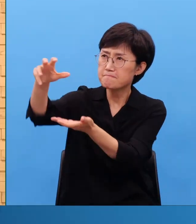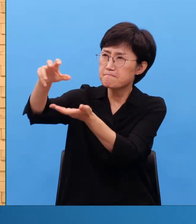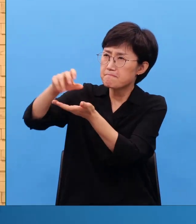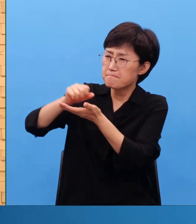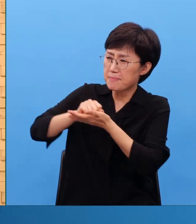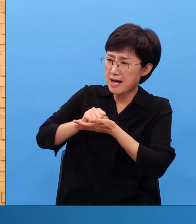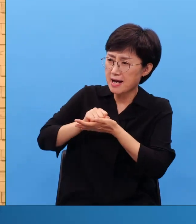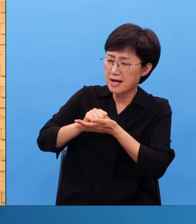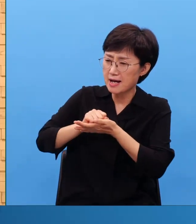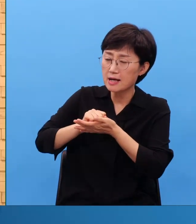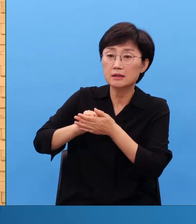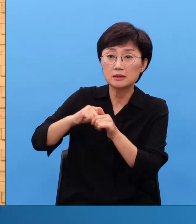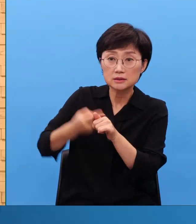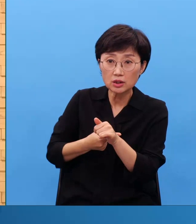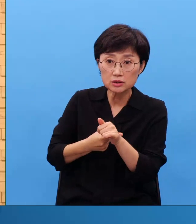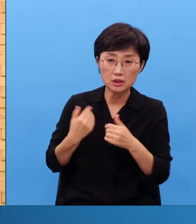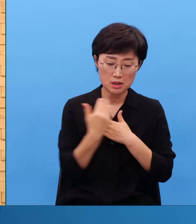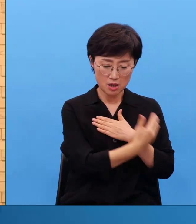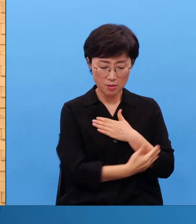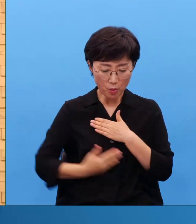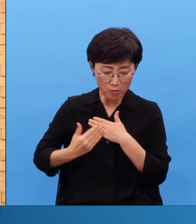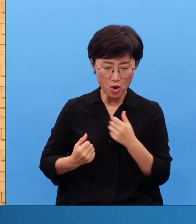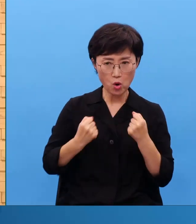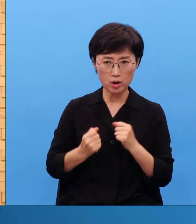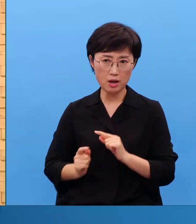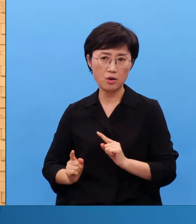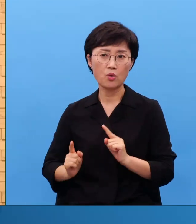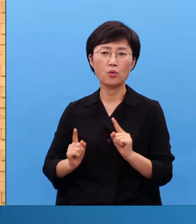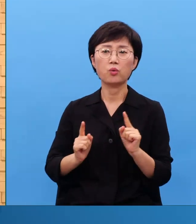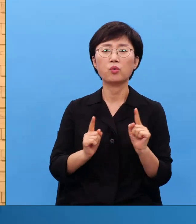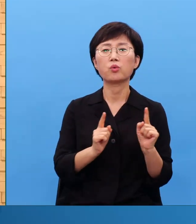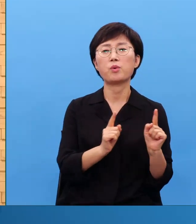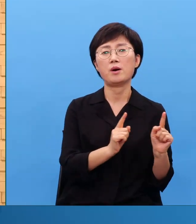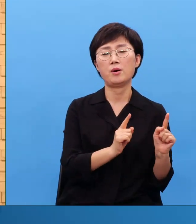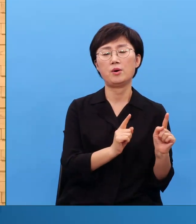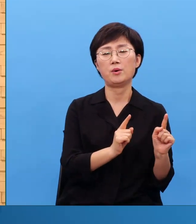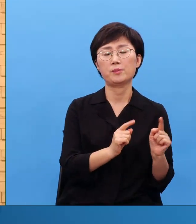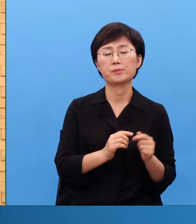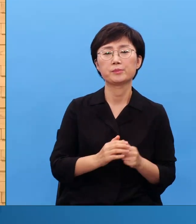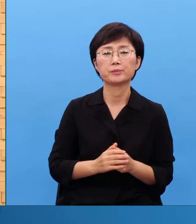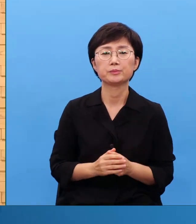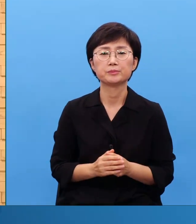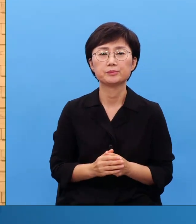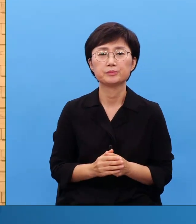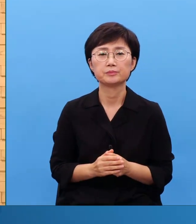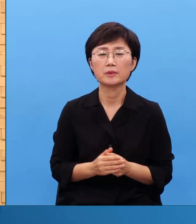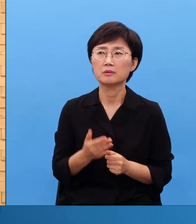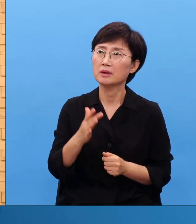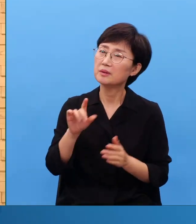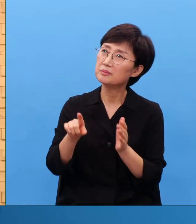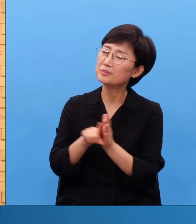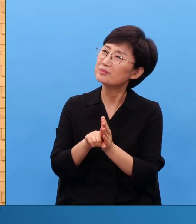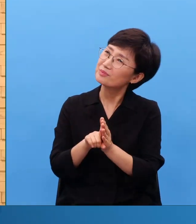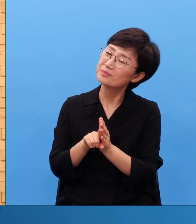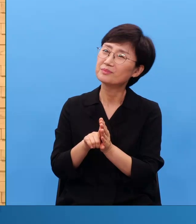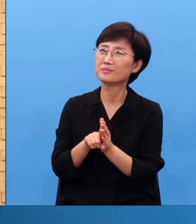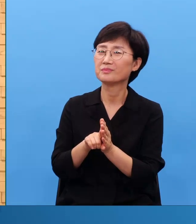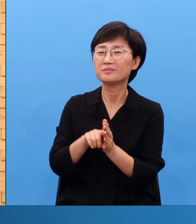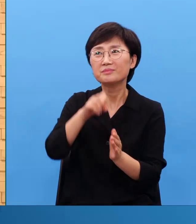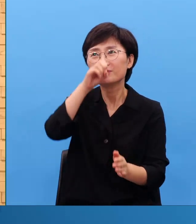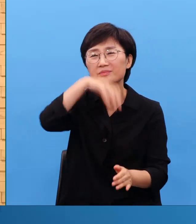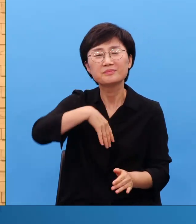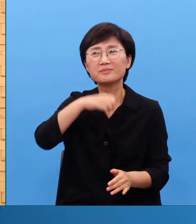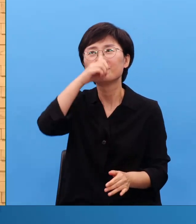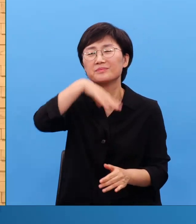내 몸도 살아나요. And when you gain spiritual power, that's when your physical body changes as well. 그게 안 믿어지면 지금부터